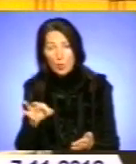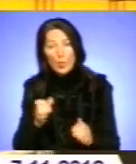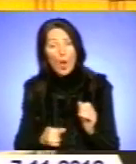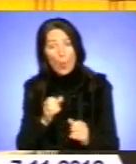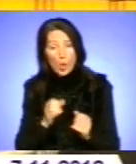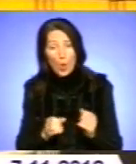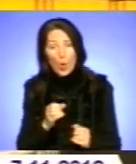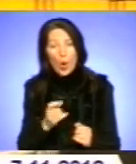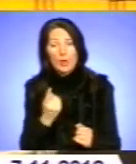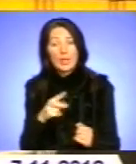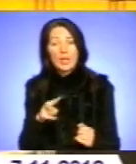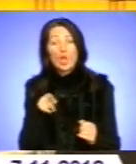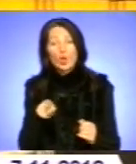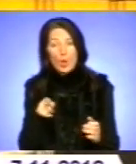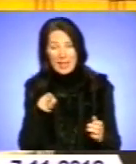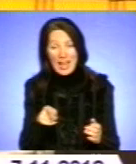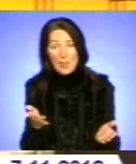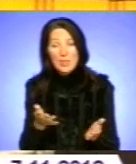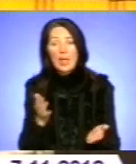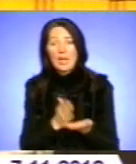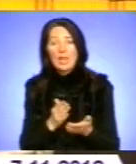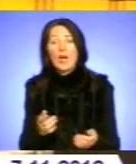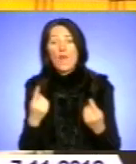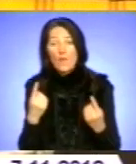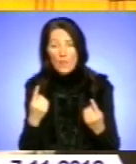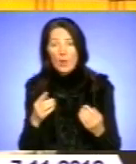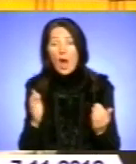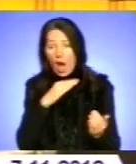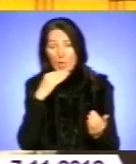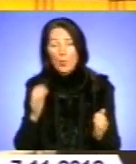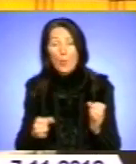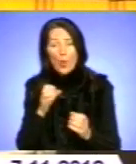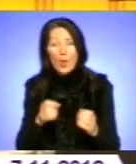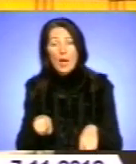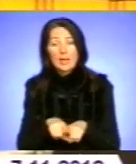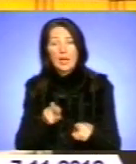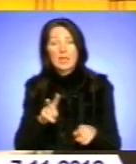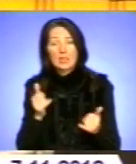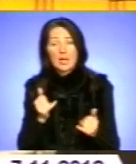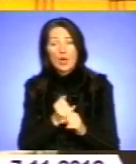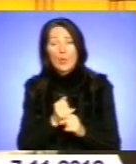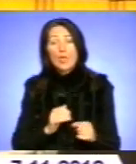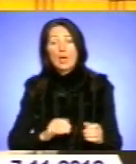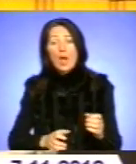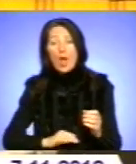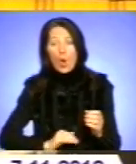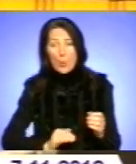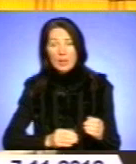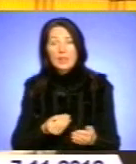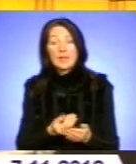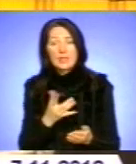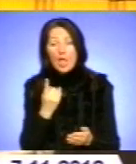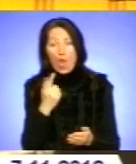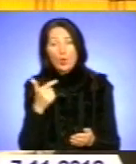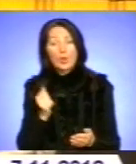то там, де сформована велика партія молока, так як це робить зараз кооператив, ціна на гривню